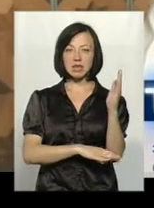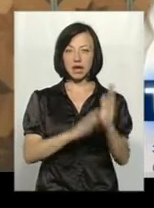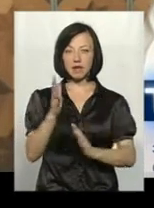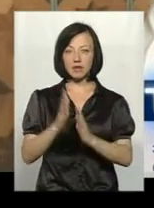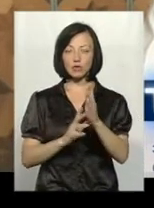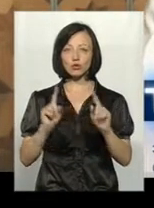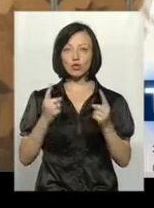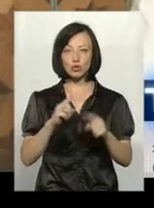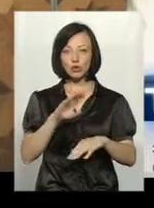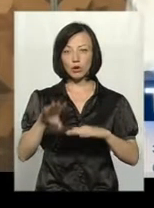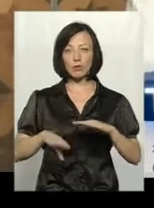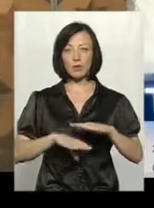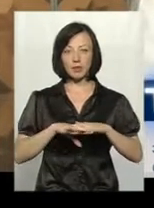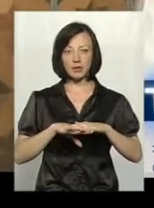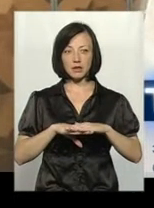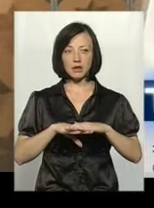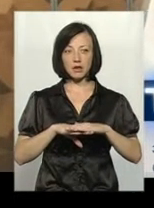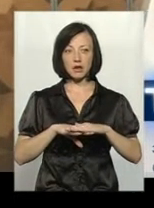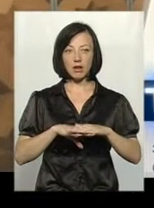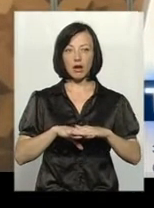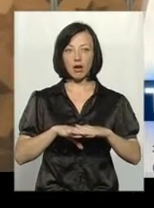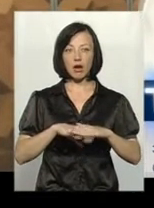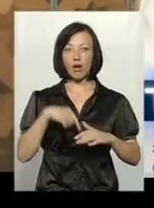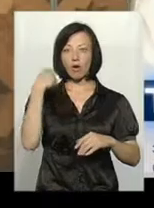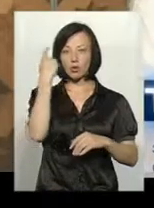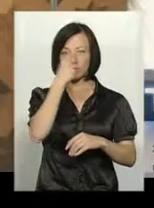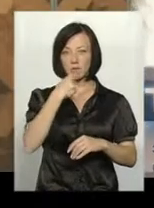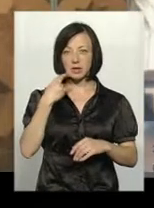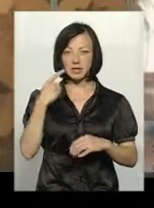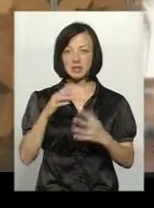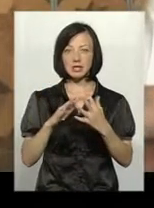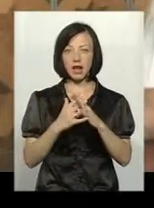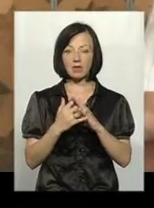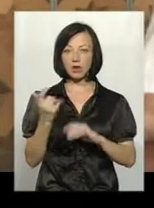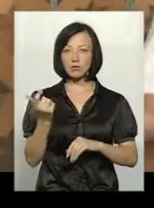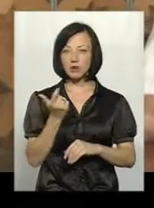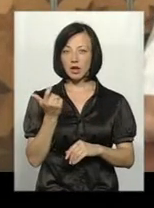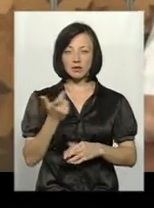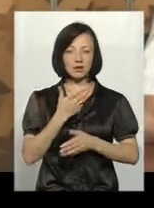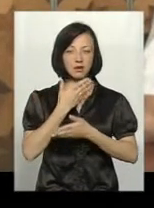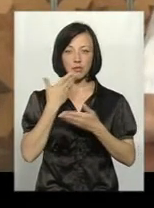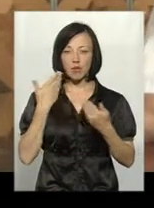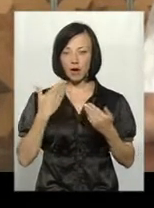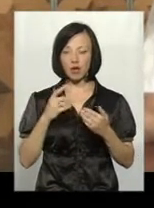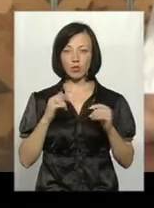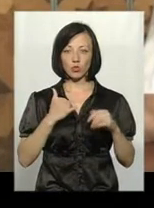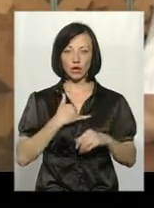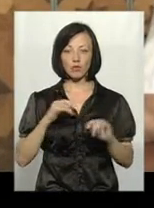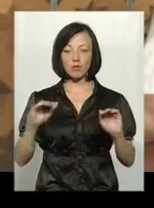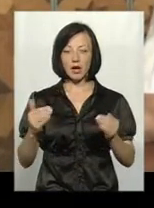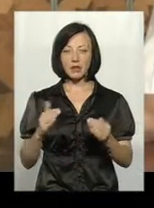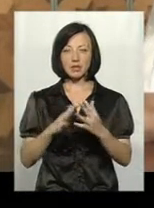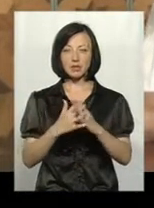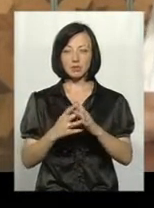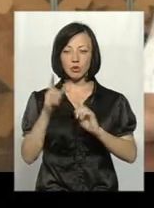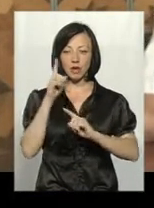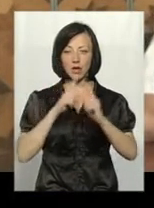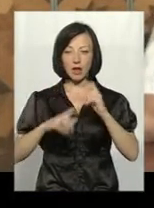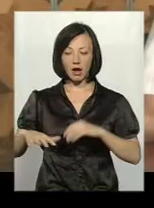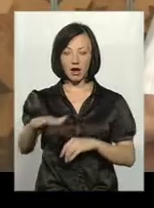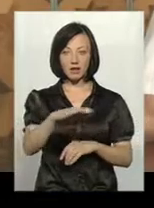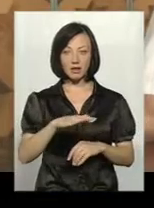під ОСГ до 2 гектарів у нас немає, тому що в межах сільської ради, в межах